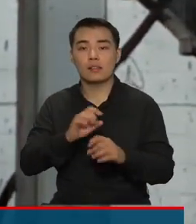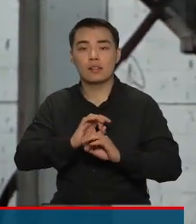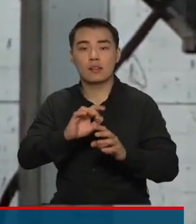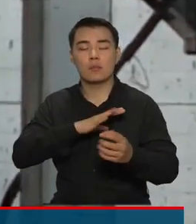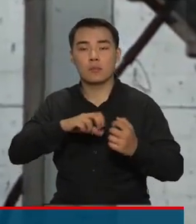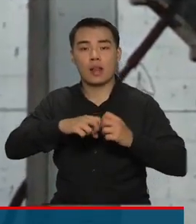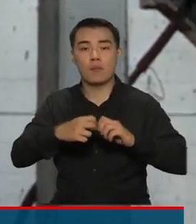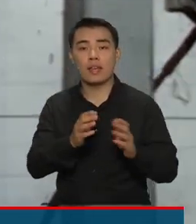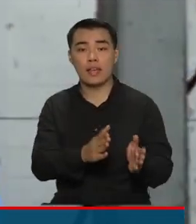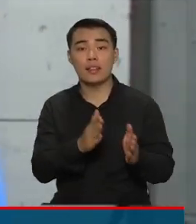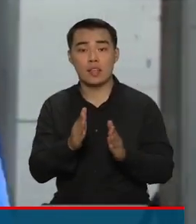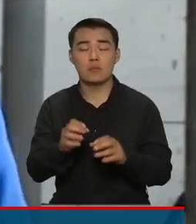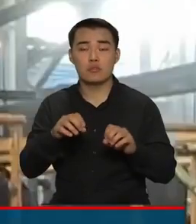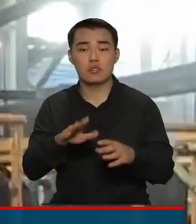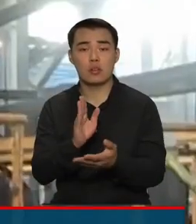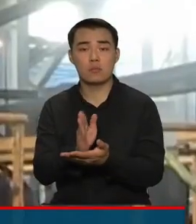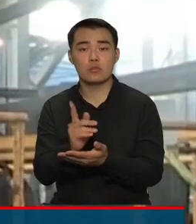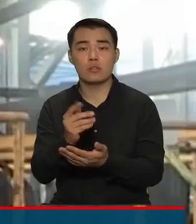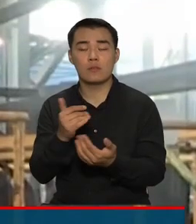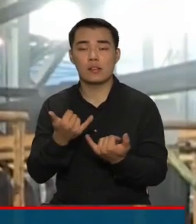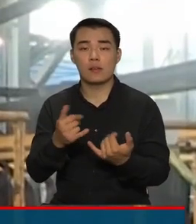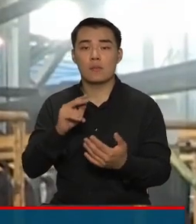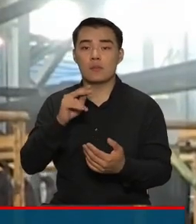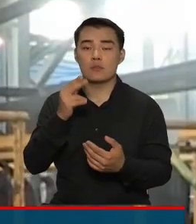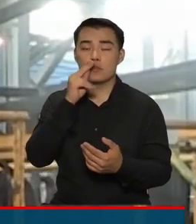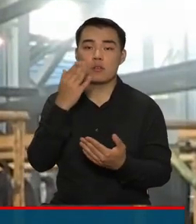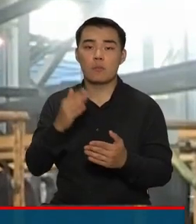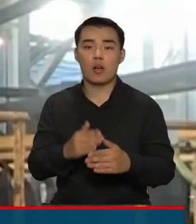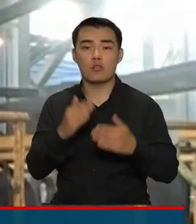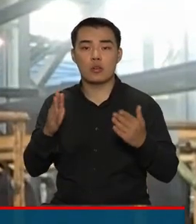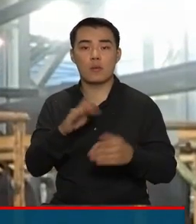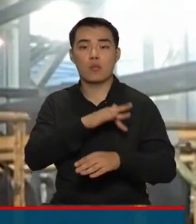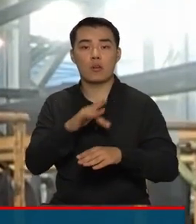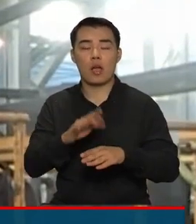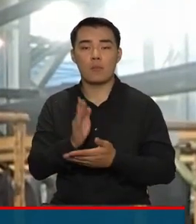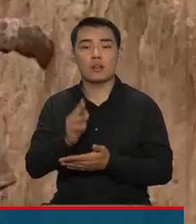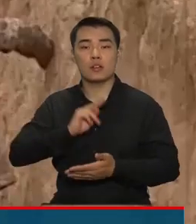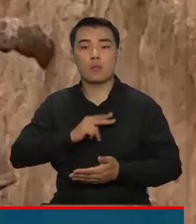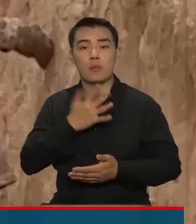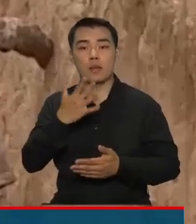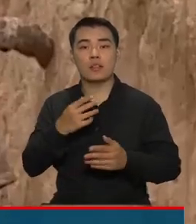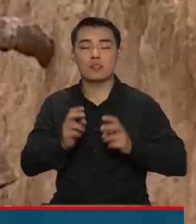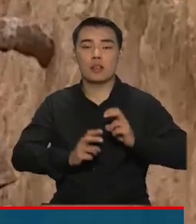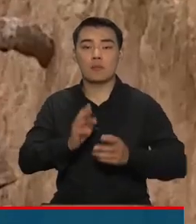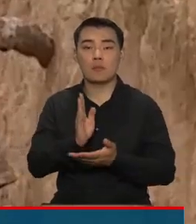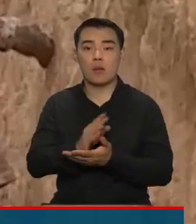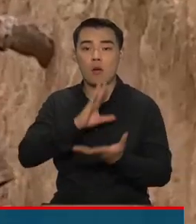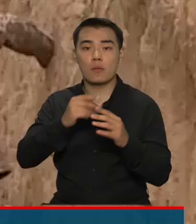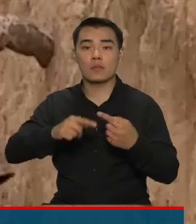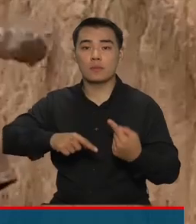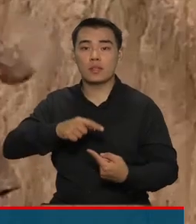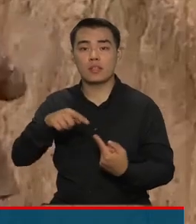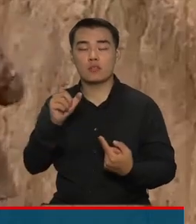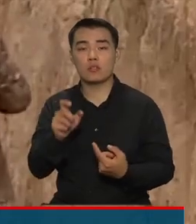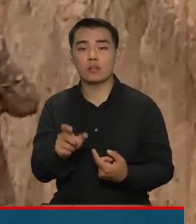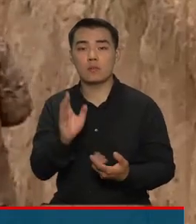проблемы поэтапно будут решать. А ведь потенциал у Шымкента большой. В мегаполисе уже работает 5 индустриальных зон. Дополнительно строятся